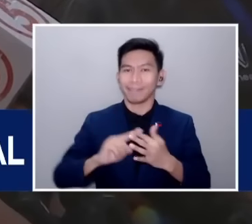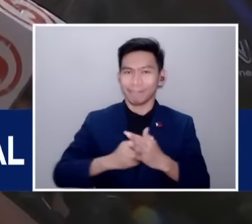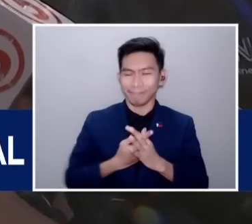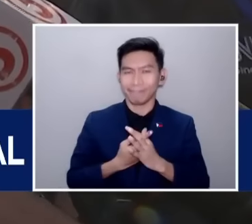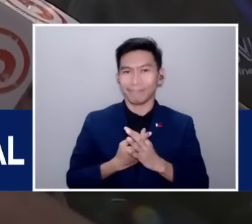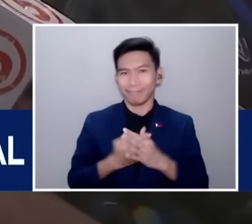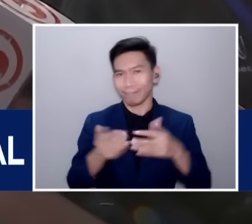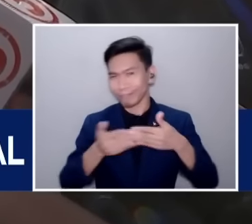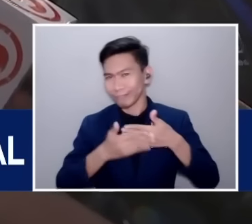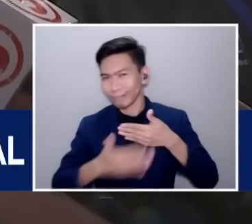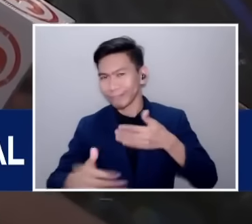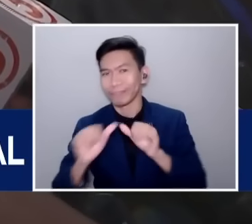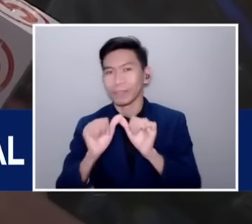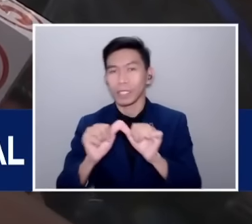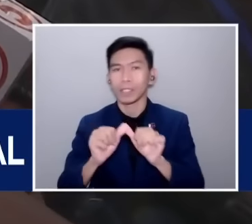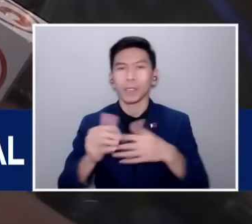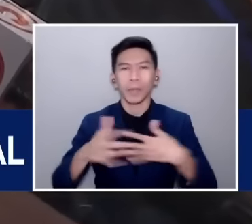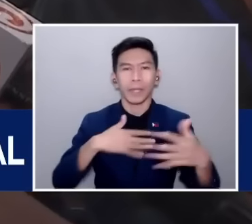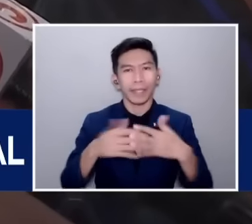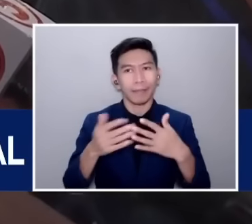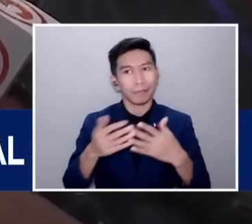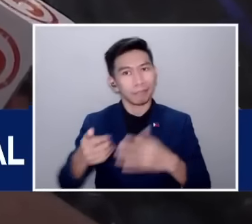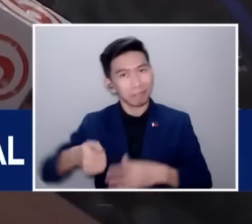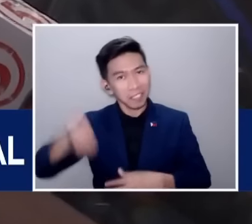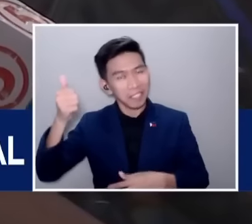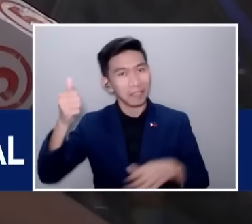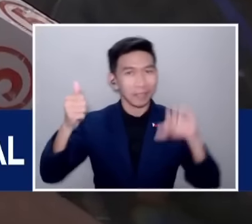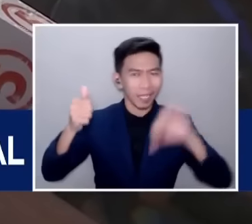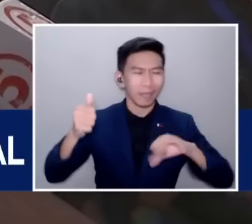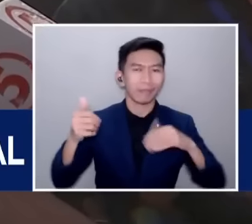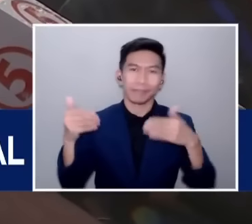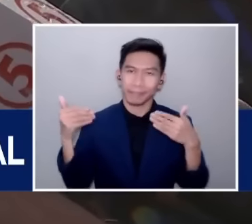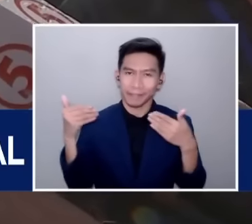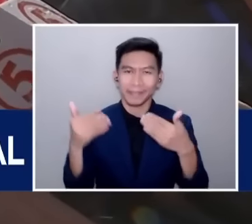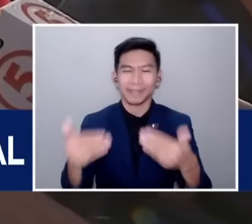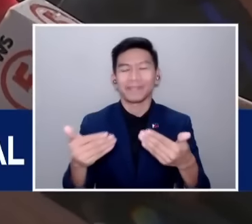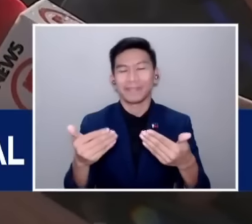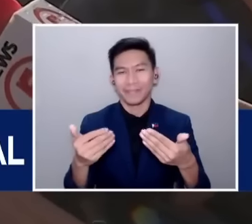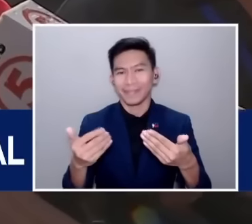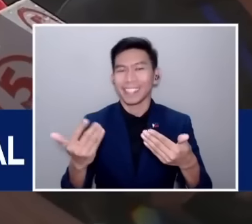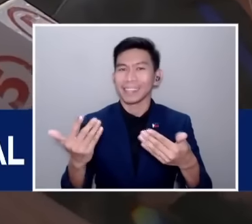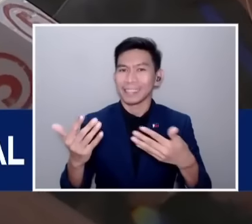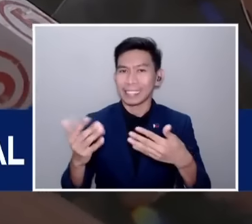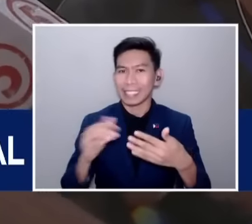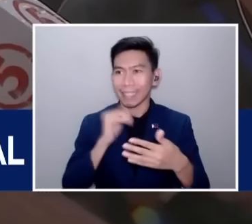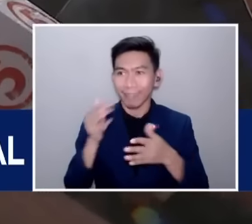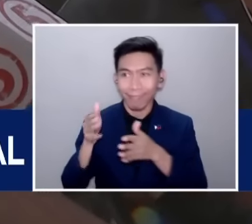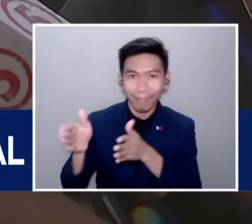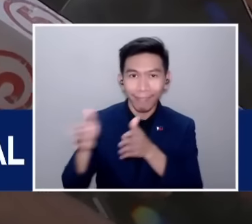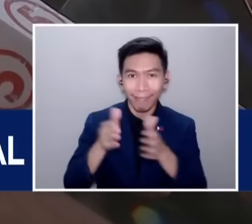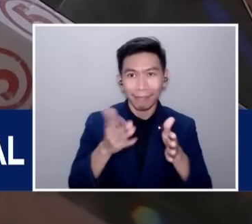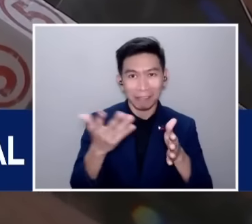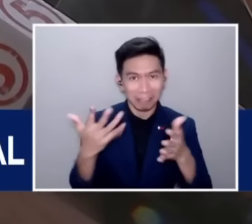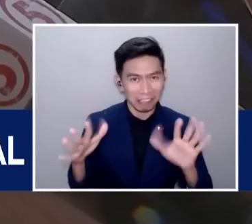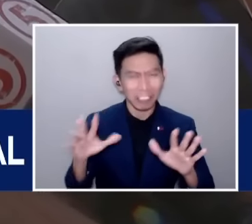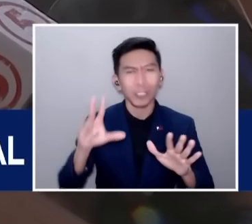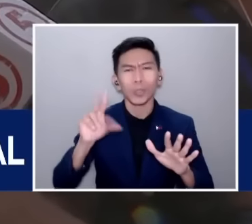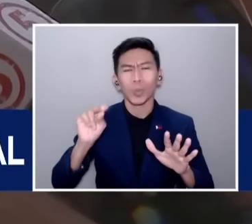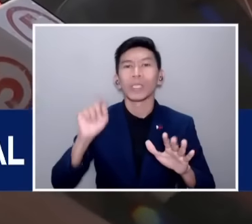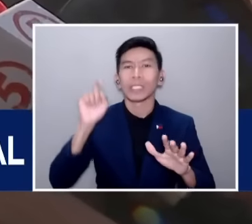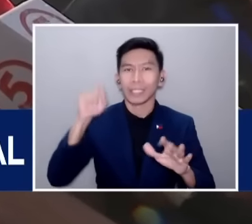manalo, tuloy-tuloy itong aming gagawin. Na hindi lamang sa lansangan kundi sa halalan ay ilulunsad namin ang